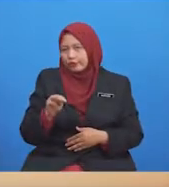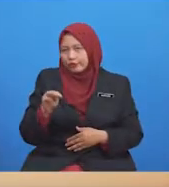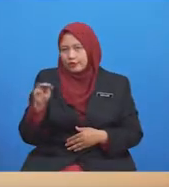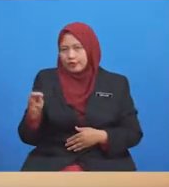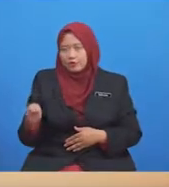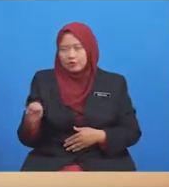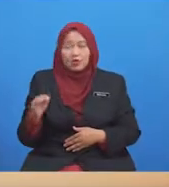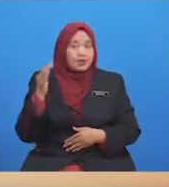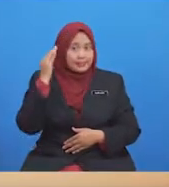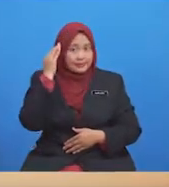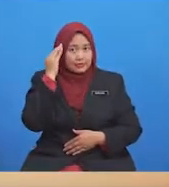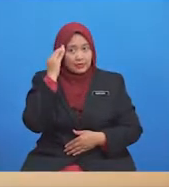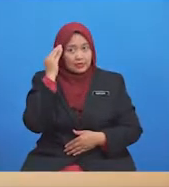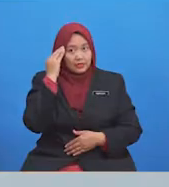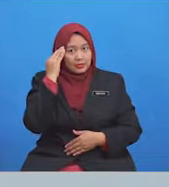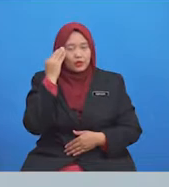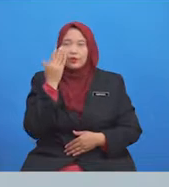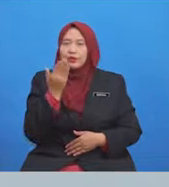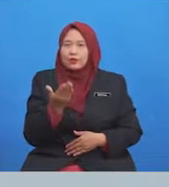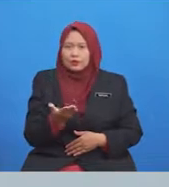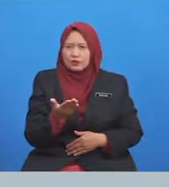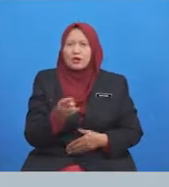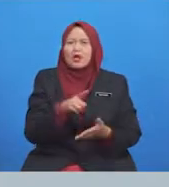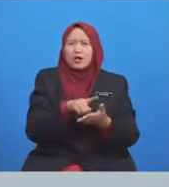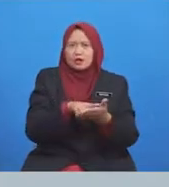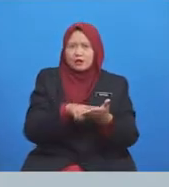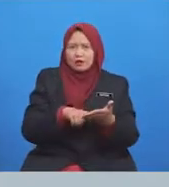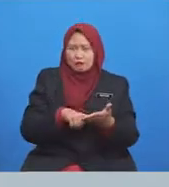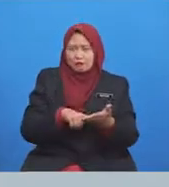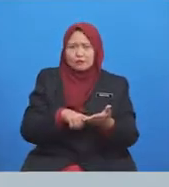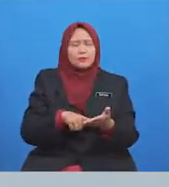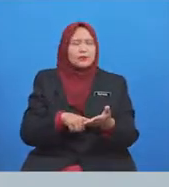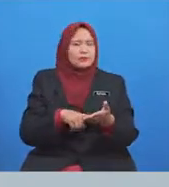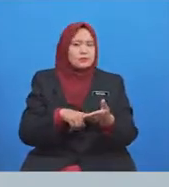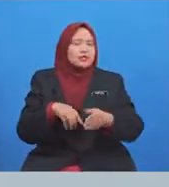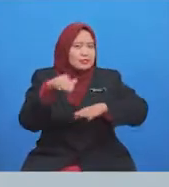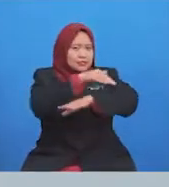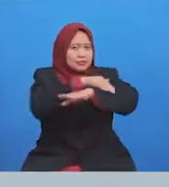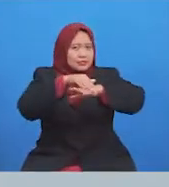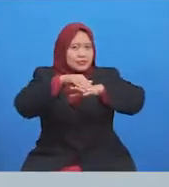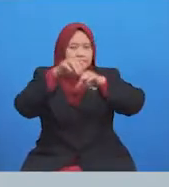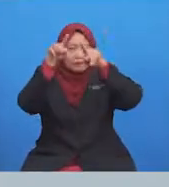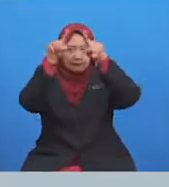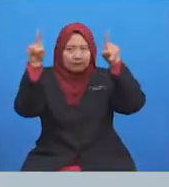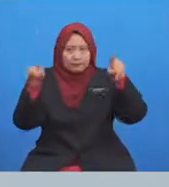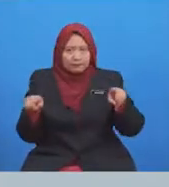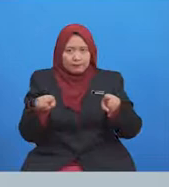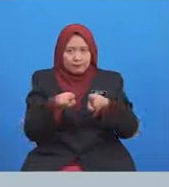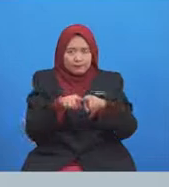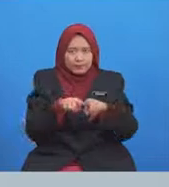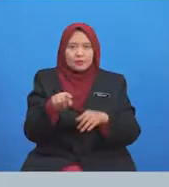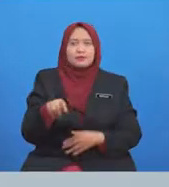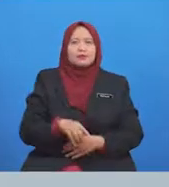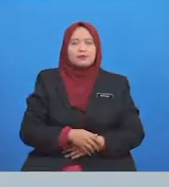Murid-murid, tahukah anda apakah yang dimaksudkan dengan sisi empat